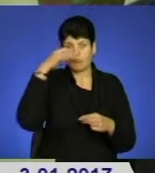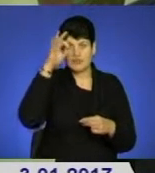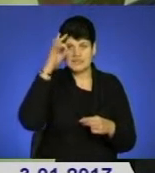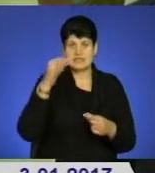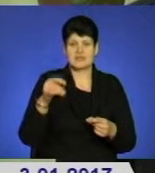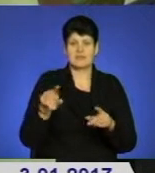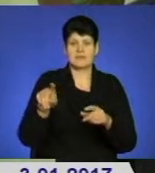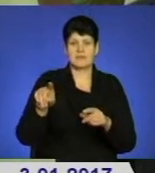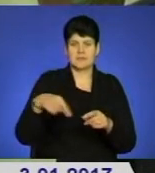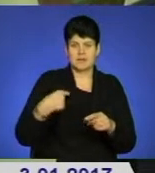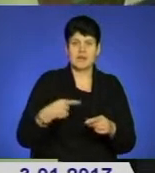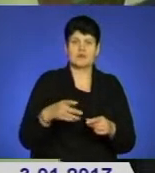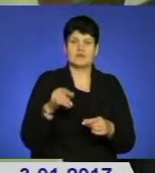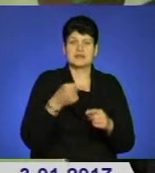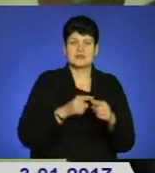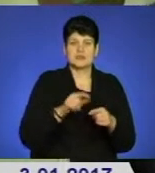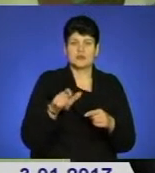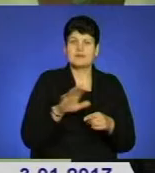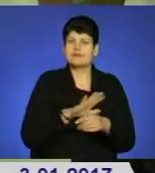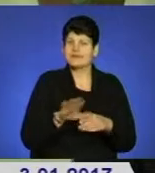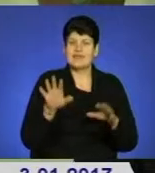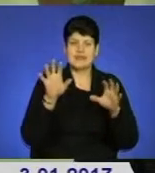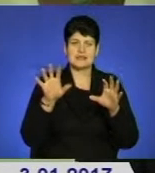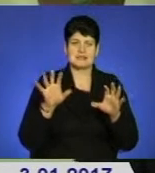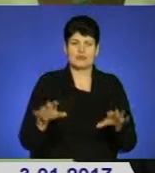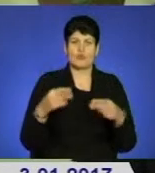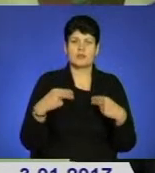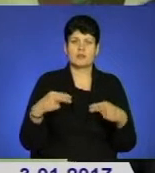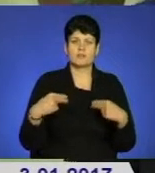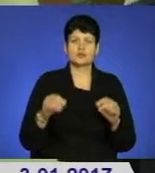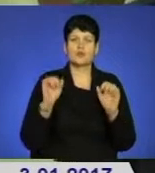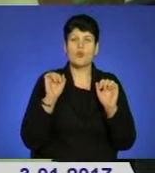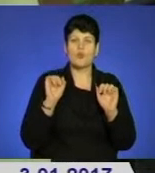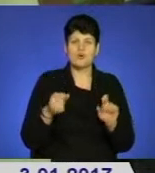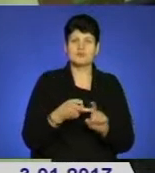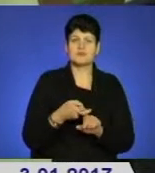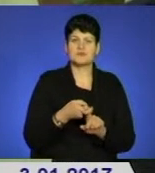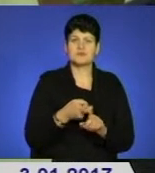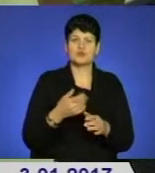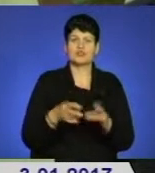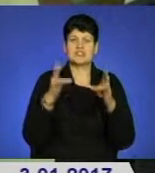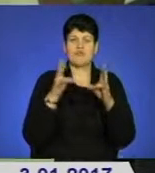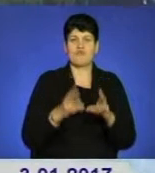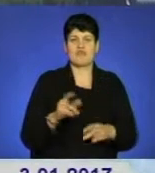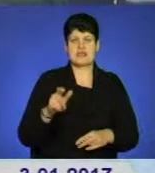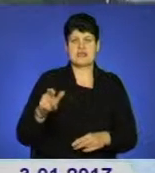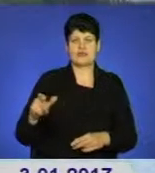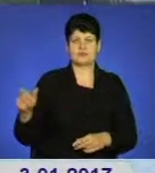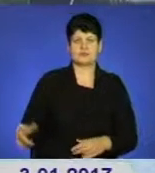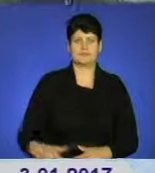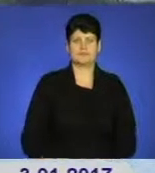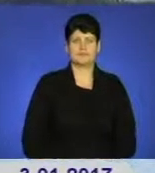відповідальності даних осіб, оскільки це незаконний продаж піротехнічних засобів може призвести до травмування громадян.